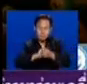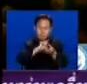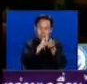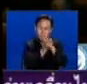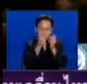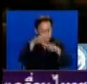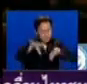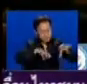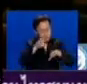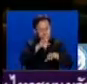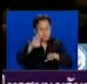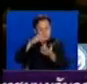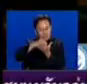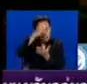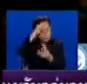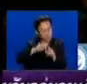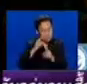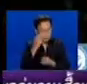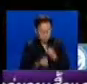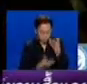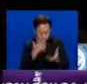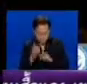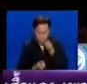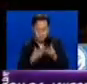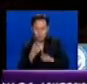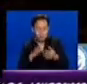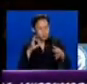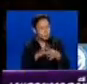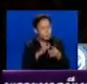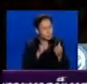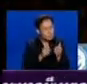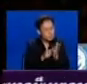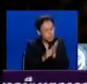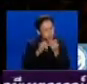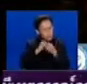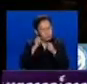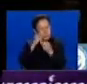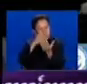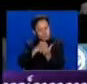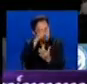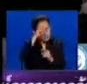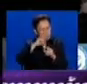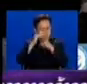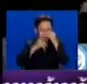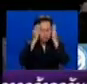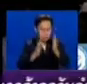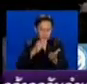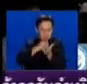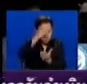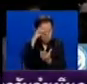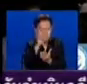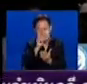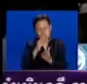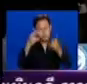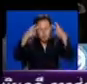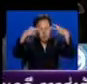ทีรับฟังความคิดเห็นเพื่อใช้เป็นแนวทางในการปฏิรูปการศึกษาให้เห็นผลจริงเป็นรูปธรรมนายกรัฐมนตรีระบุว่